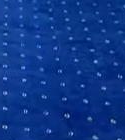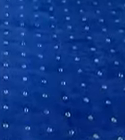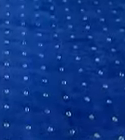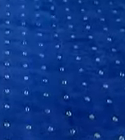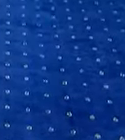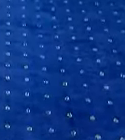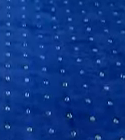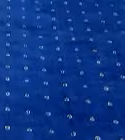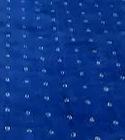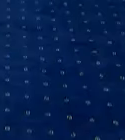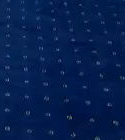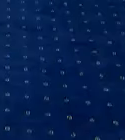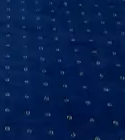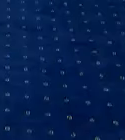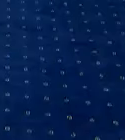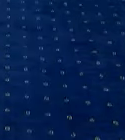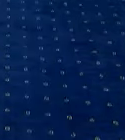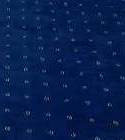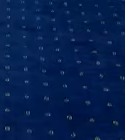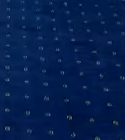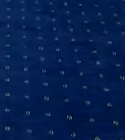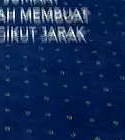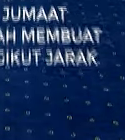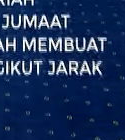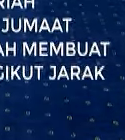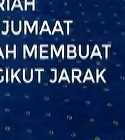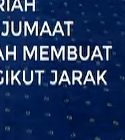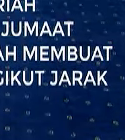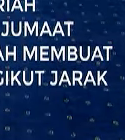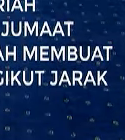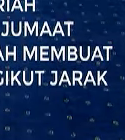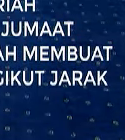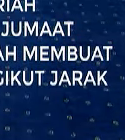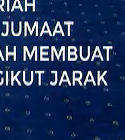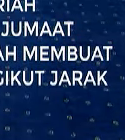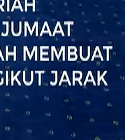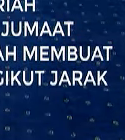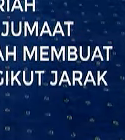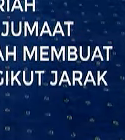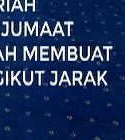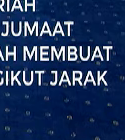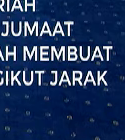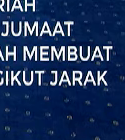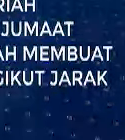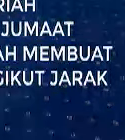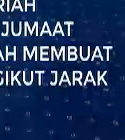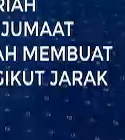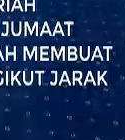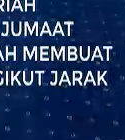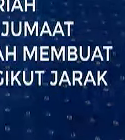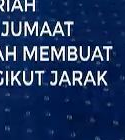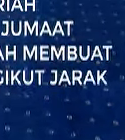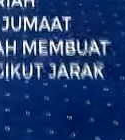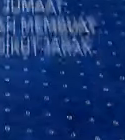dan keluar masjid mesti dengan beratur serta menjaga penjarakan yang terkawal. Semua